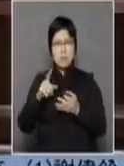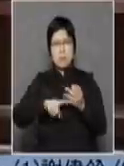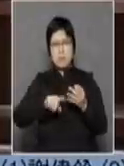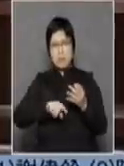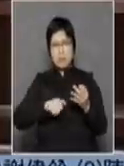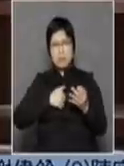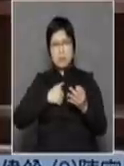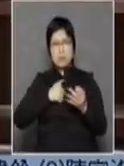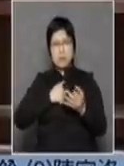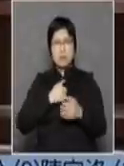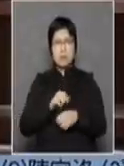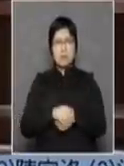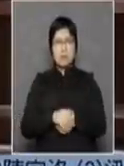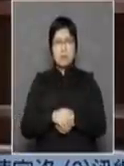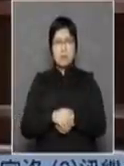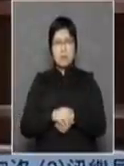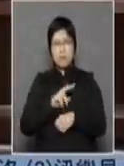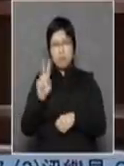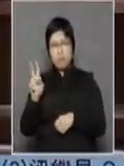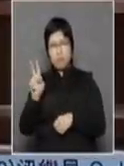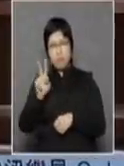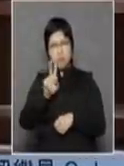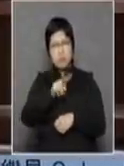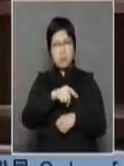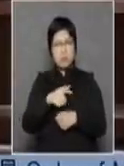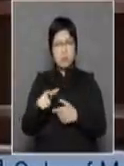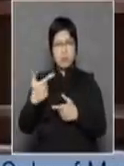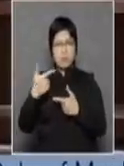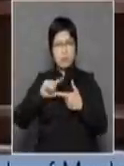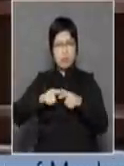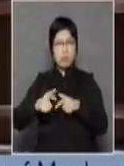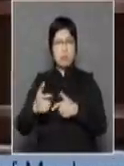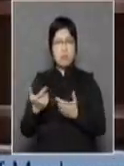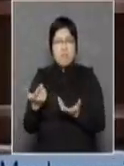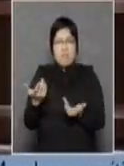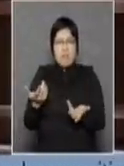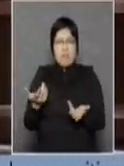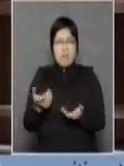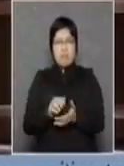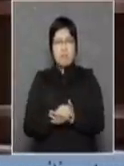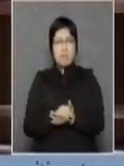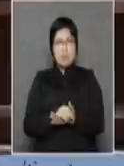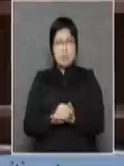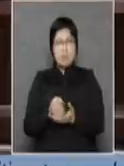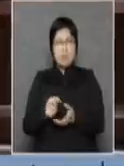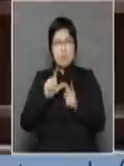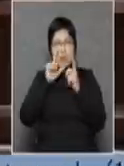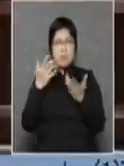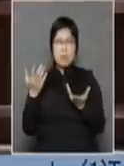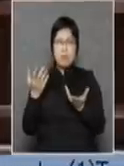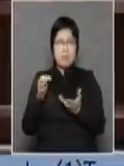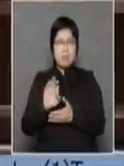等呢，都見到似乎他對於這8招呢是沒有什麼大的反應。